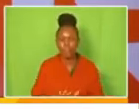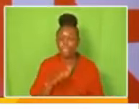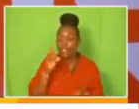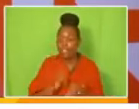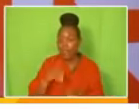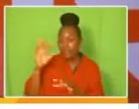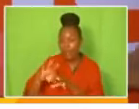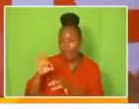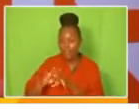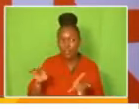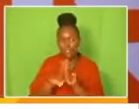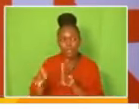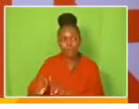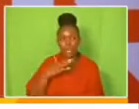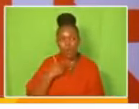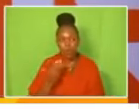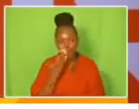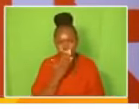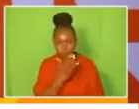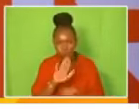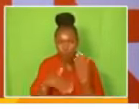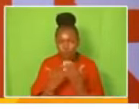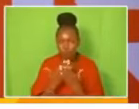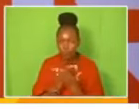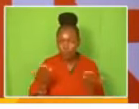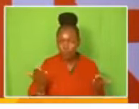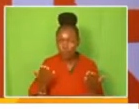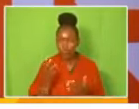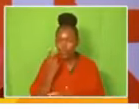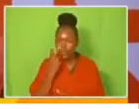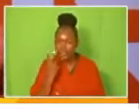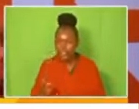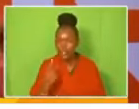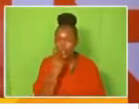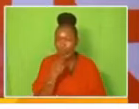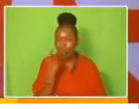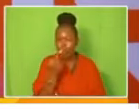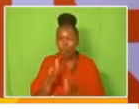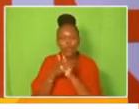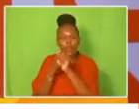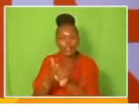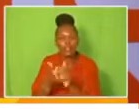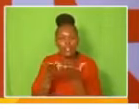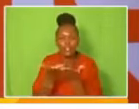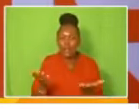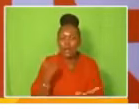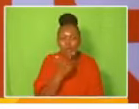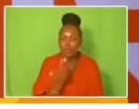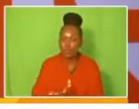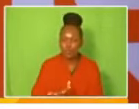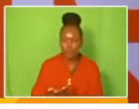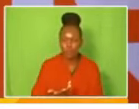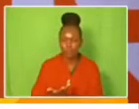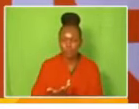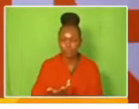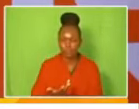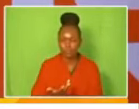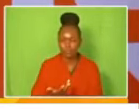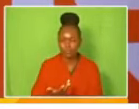uchaguzi nakuja utaangalia. Ni nani ambaye tukiweka pale mbele tutawezesha sisi kushinda huko